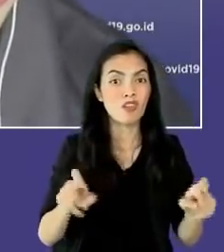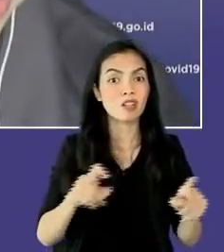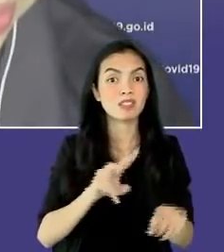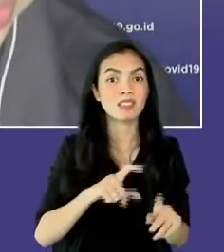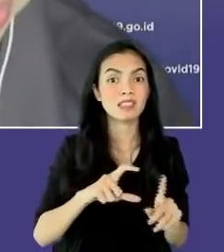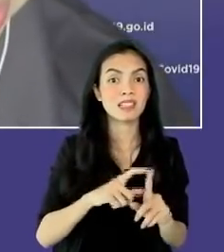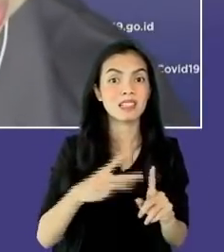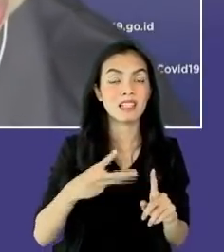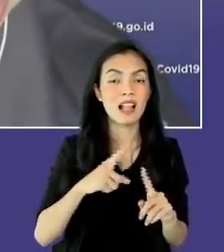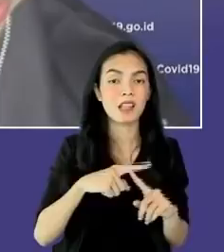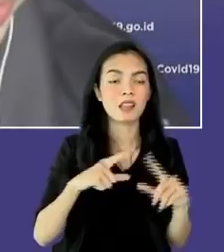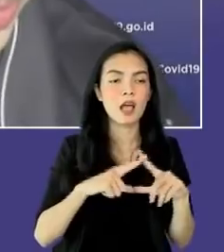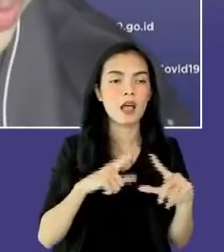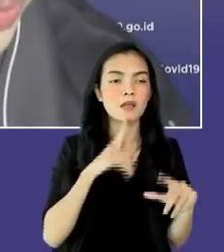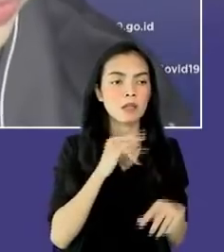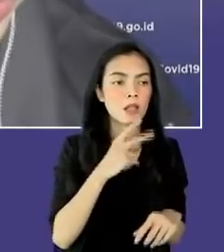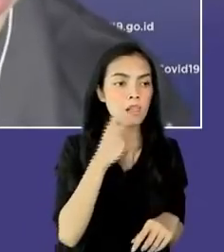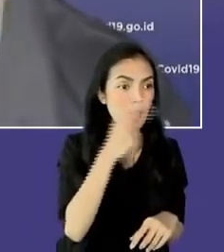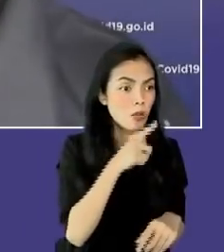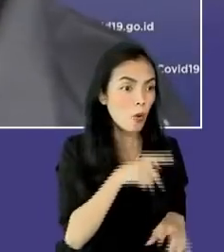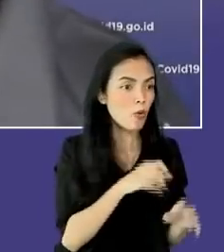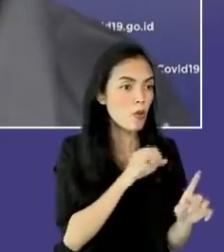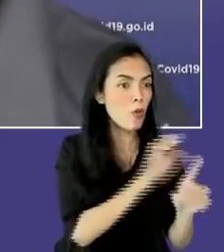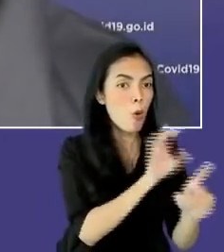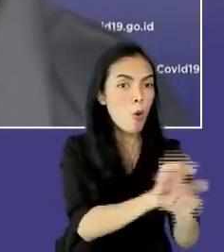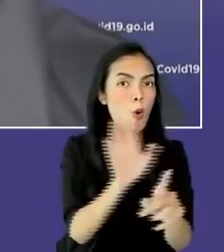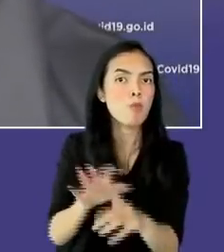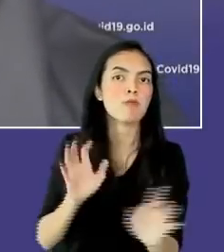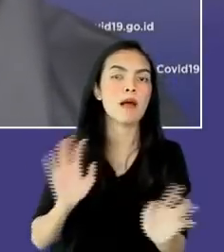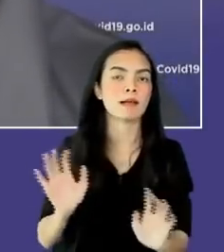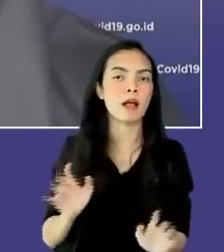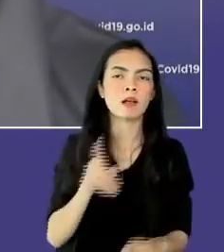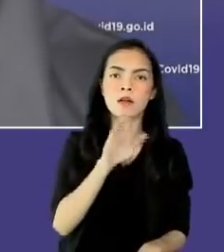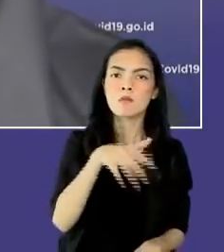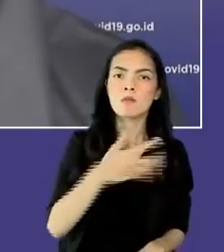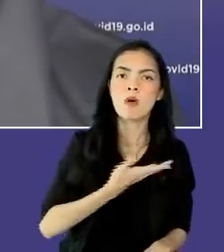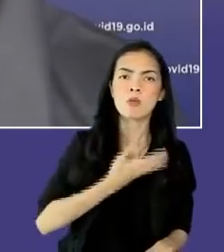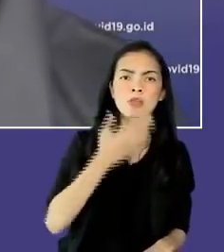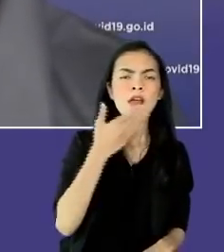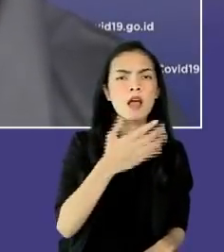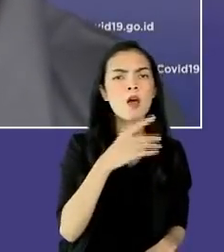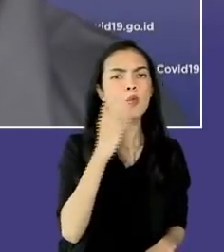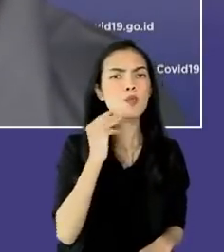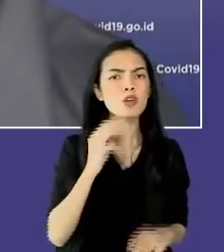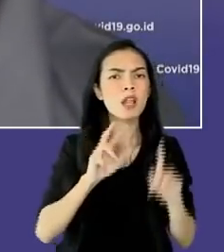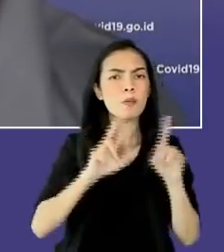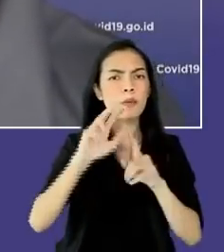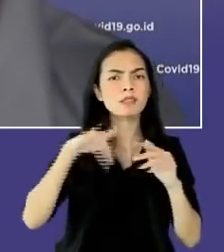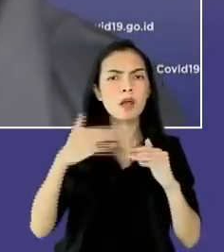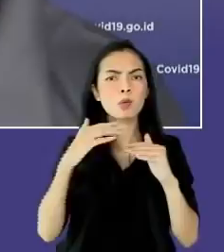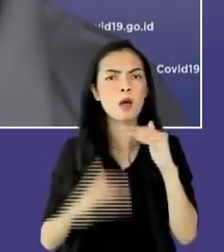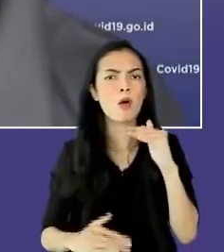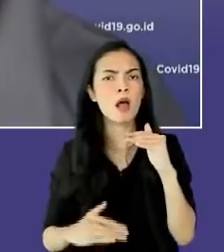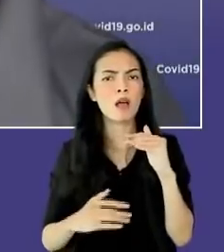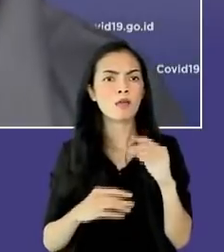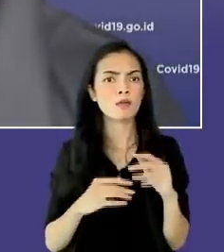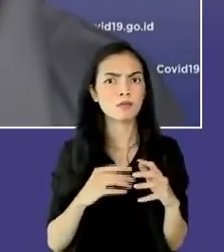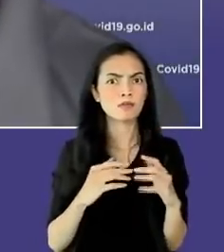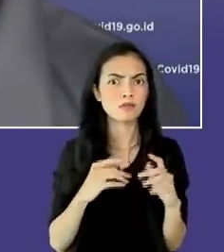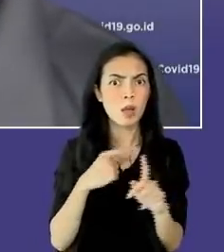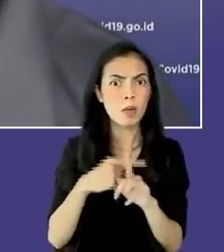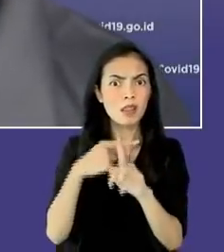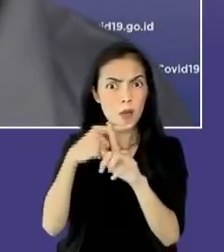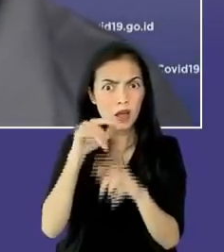semua kelompok umur dikejar. Nah, saya ingin tahu kalau untuk anak-anak sendiri di bawah 18 apakah terjadi